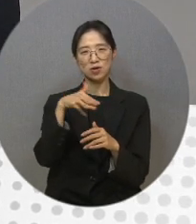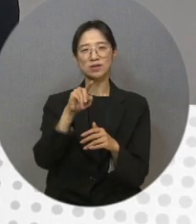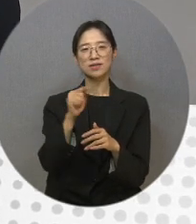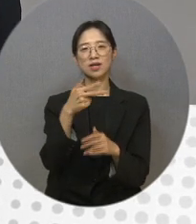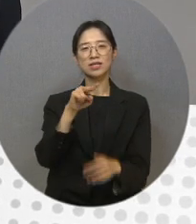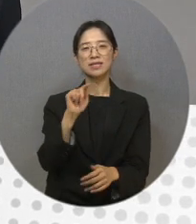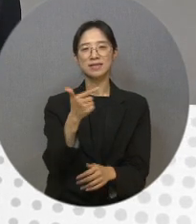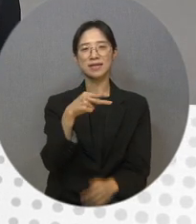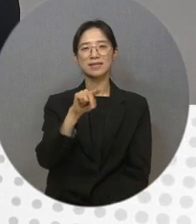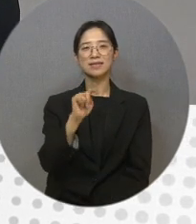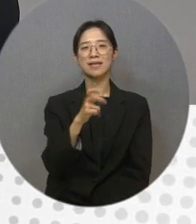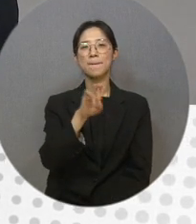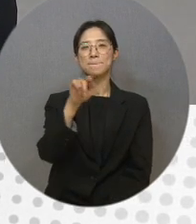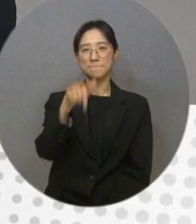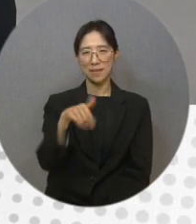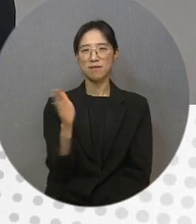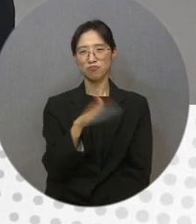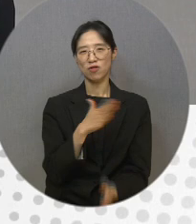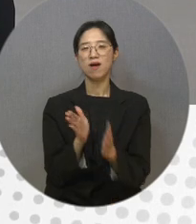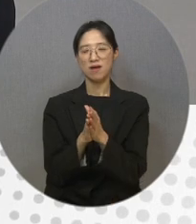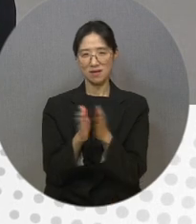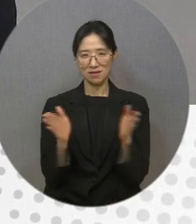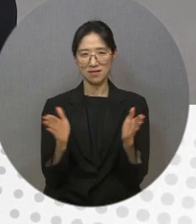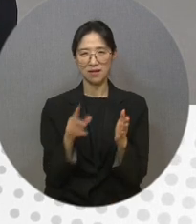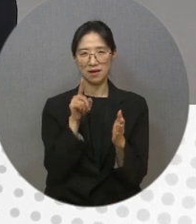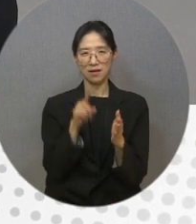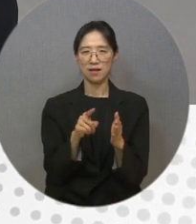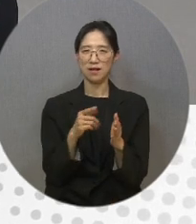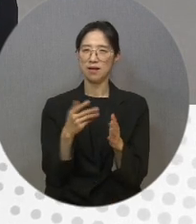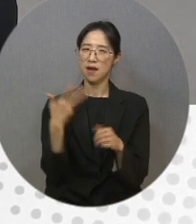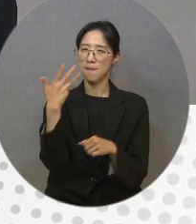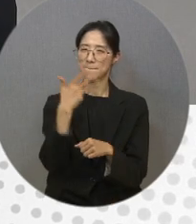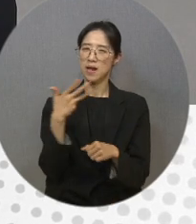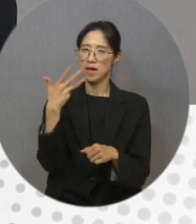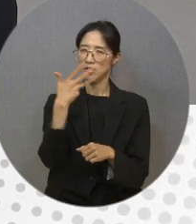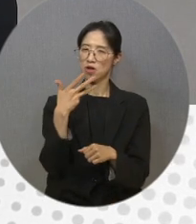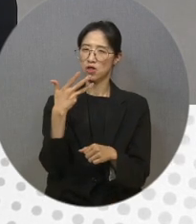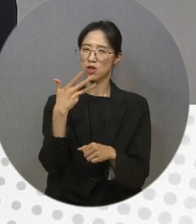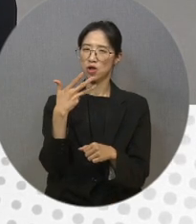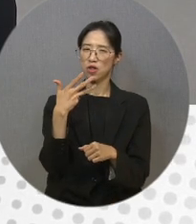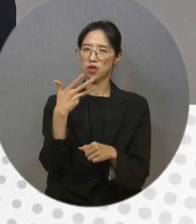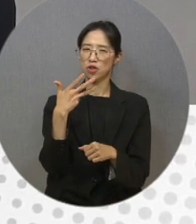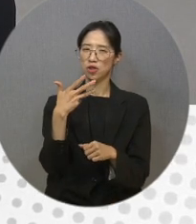천산산맥에서 시작을 했습니다. 이게 한 8000년경에